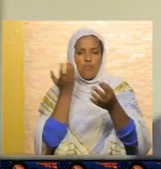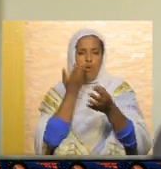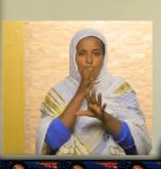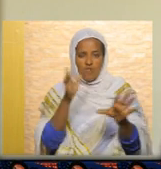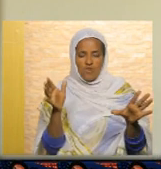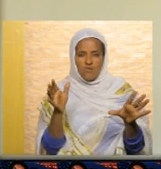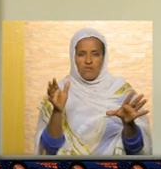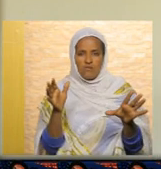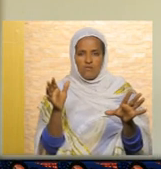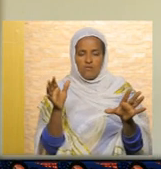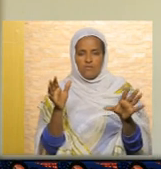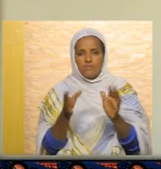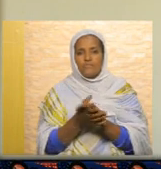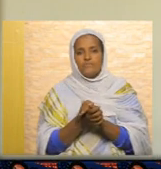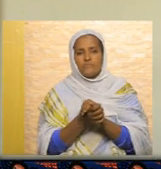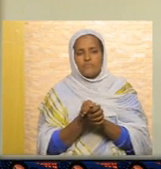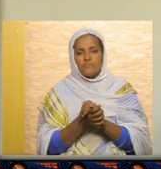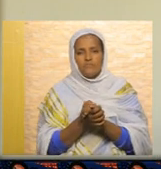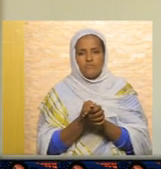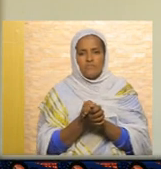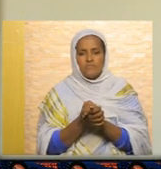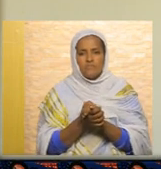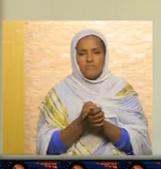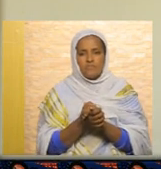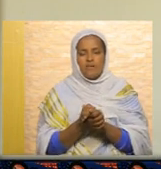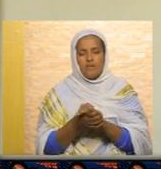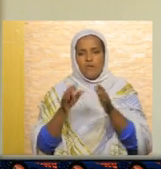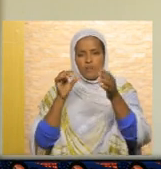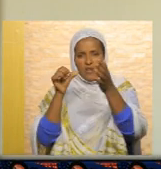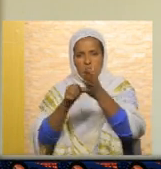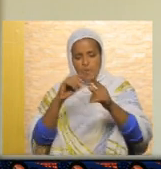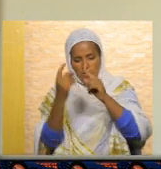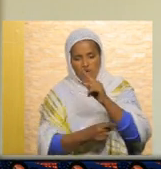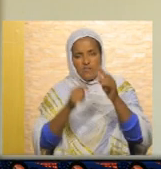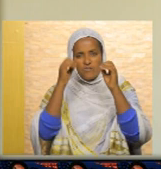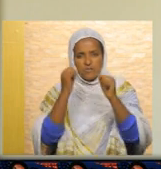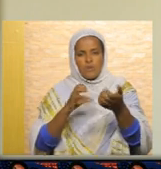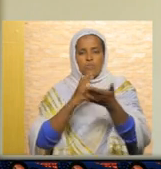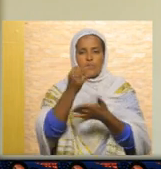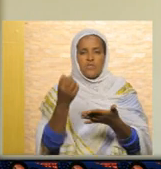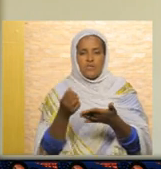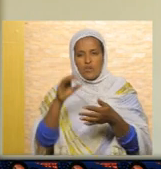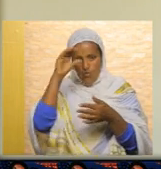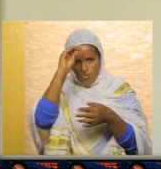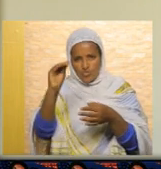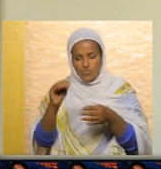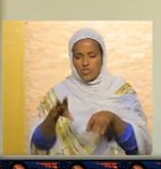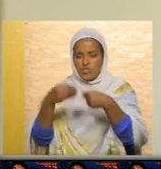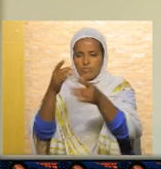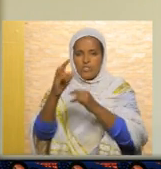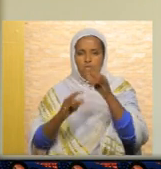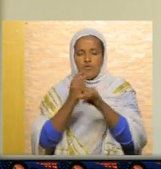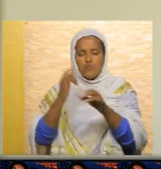አጀንዳውንም ይዘው ብዙ ስለሰሩበት ዛሬ የደረሱበት ስኬት ላይ ደርሰዋል። ችግሮችን ስቲል ያልተቀረፉ ብዙ ችግሮች